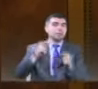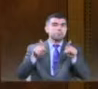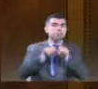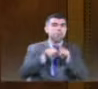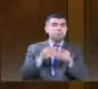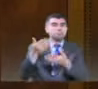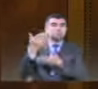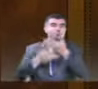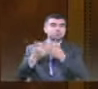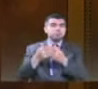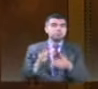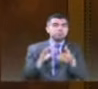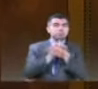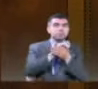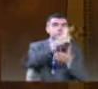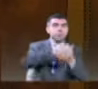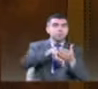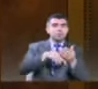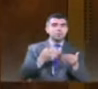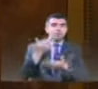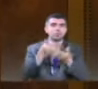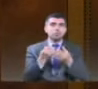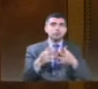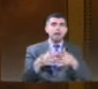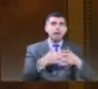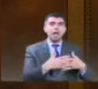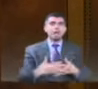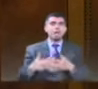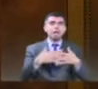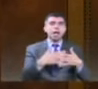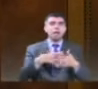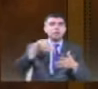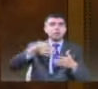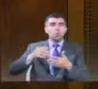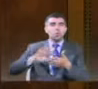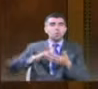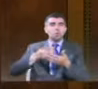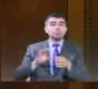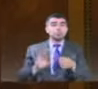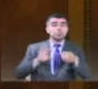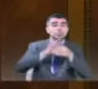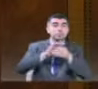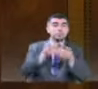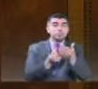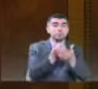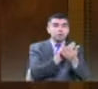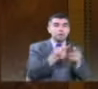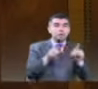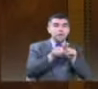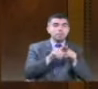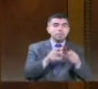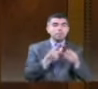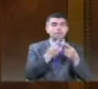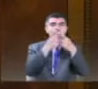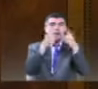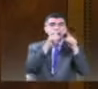بلدانه، وشراكتنا الاستراتيجية مع الولايات المتحدة الأمريكية، وكذا اتفاقية الشراكة والتعاون المبرمة مع